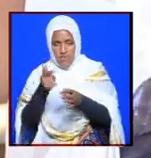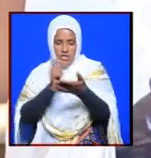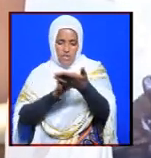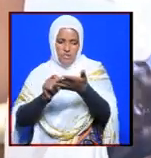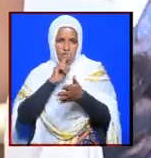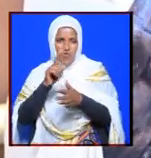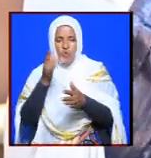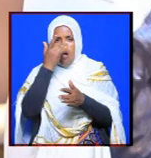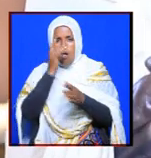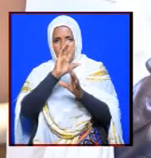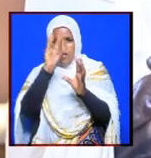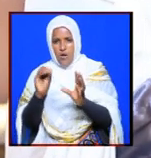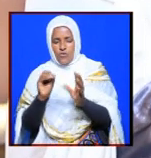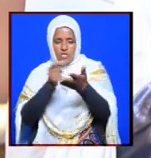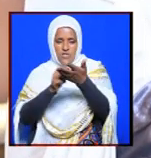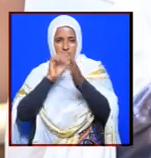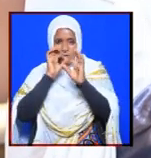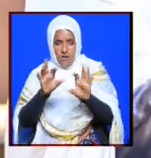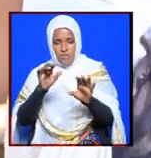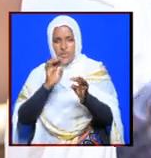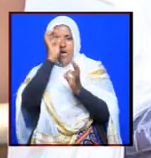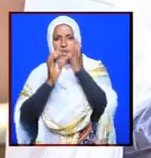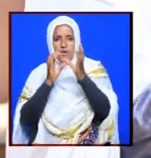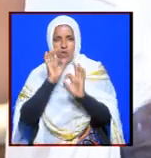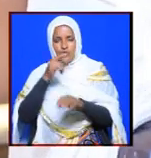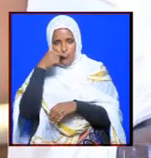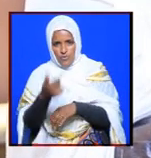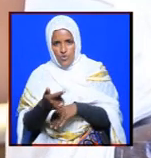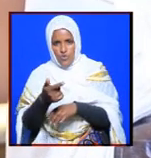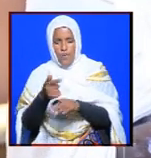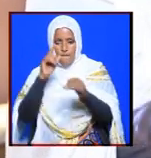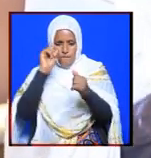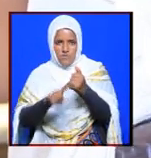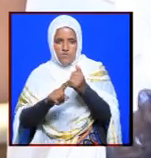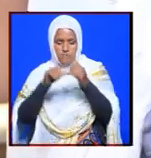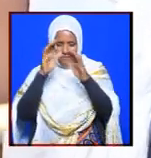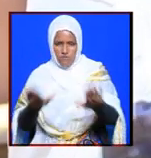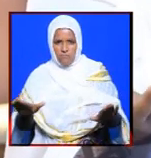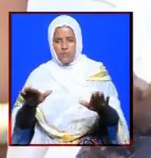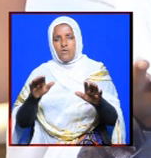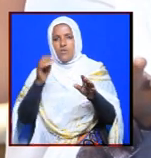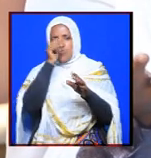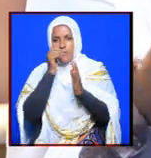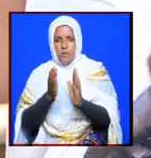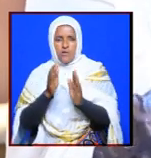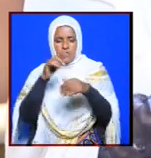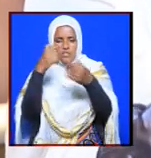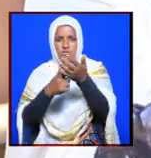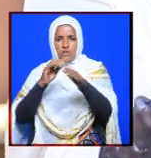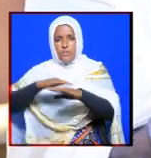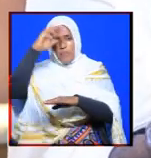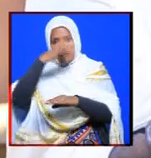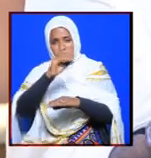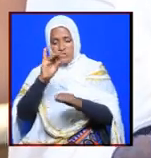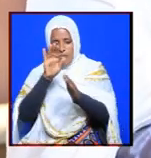ነው። አፍሪካውያን ደግሞ የተጻፈ ታሪክ ስለሌላቸው ታሪክ የላቸው የሚለውን ድምዳሜ የምታፈርሰው ኢትዮጵያ ናት። ከእነሱ ቢበልጥ